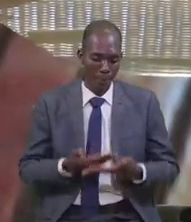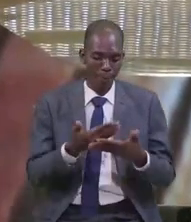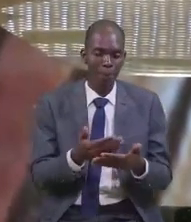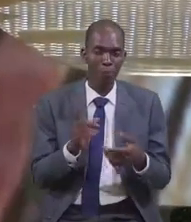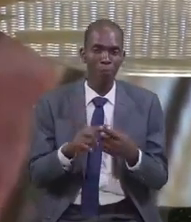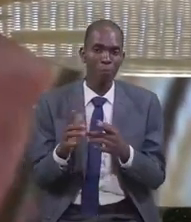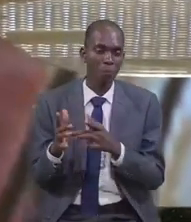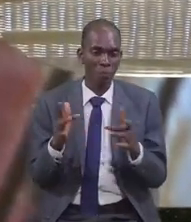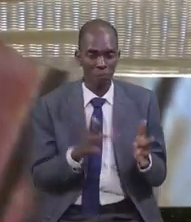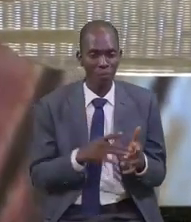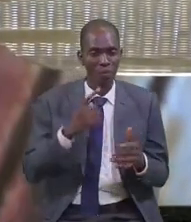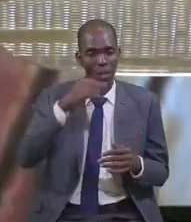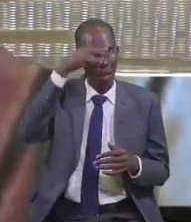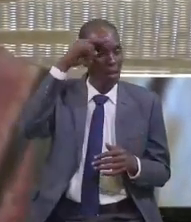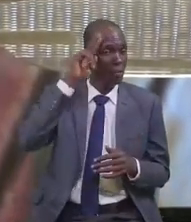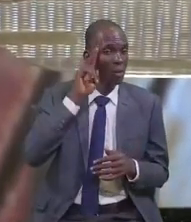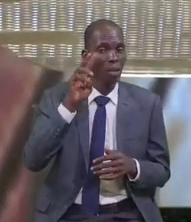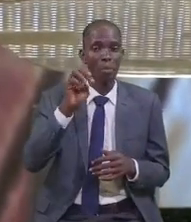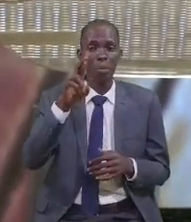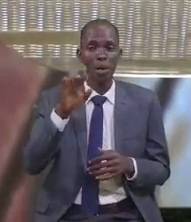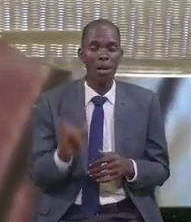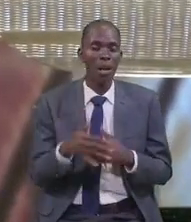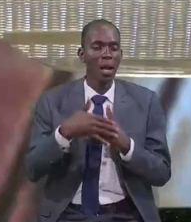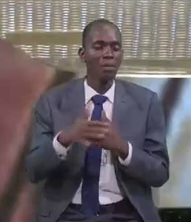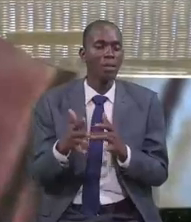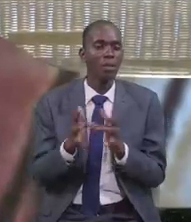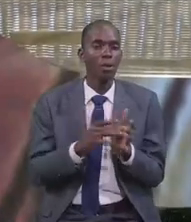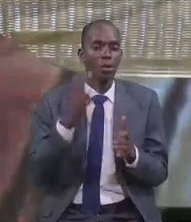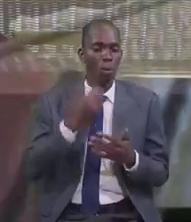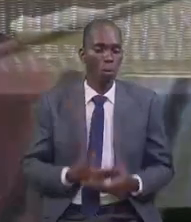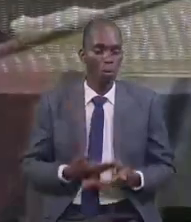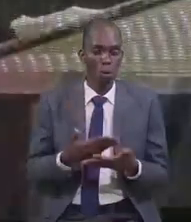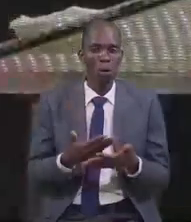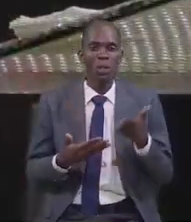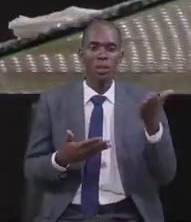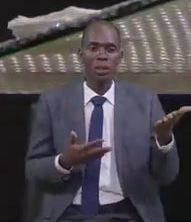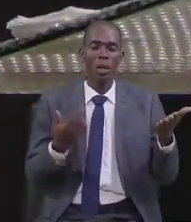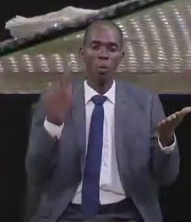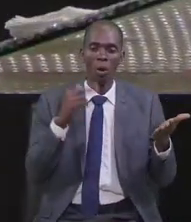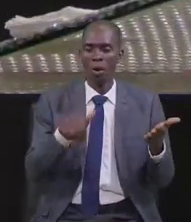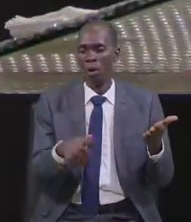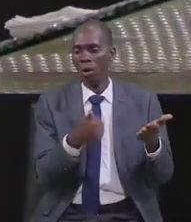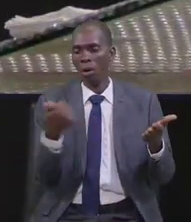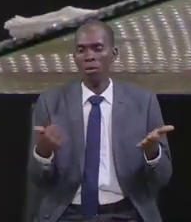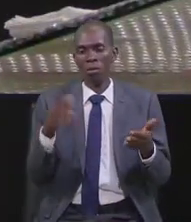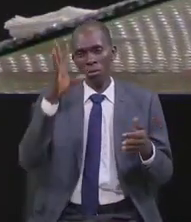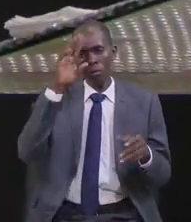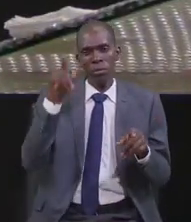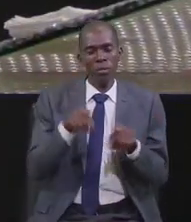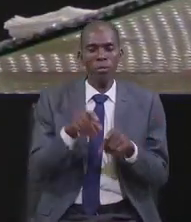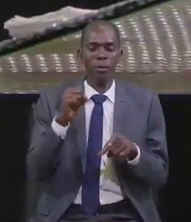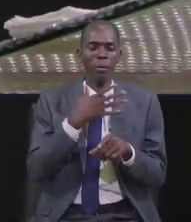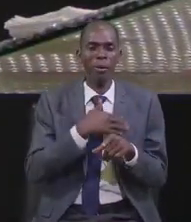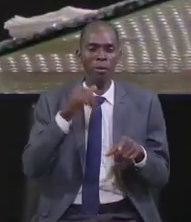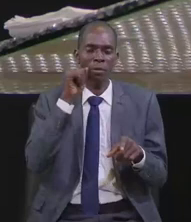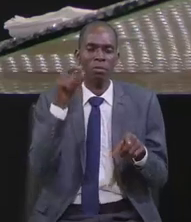Marie, après que Jésus était né, il y a aussi quatre autres frères et